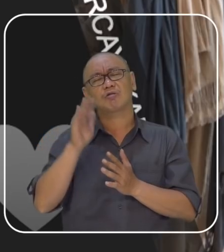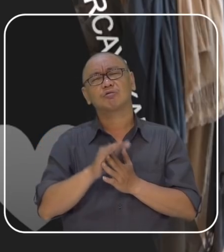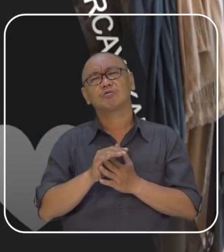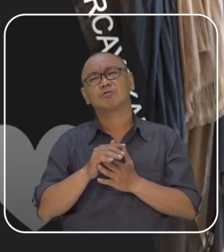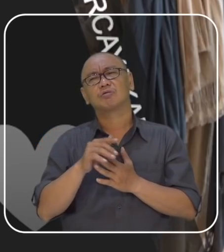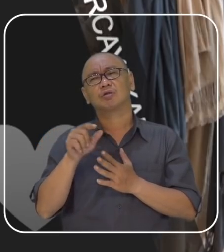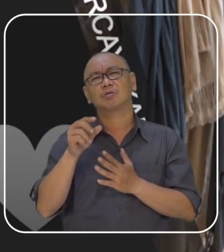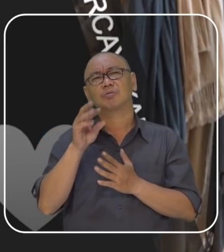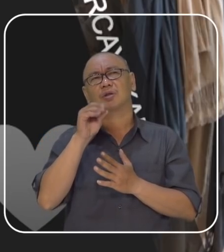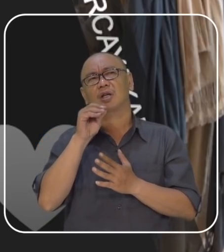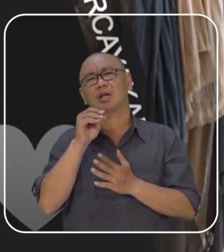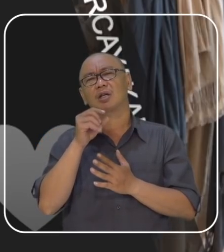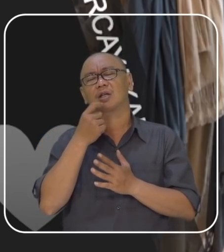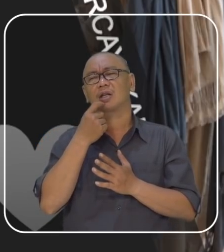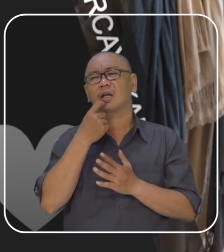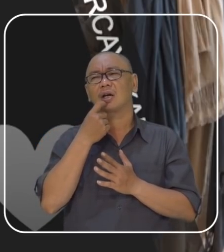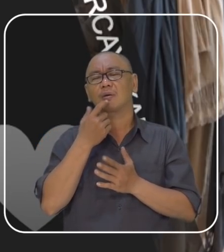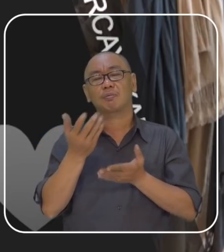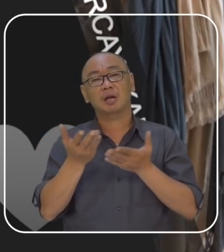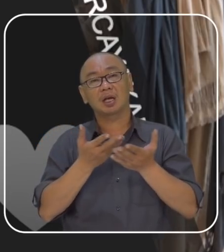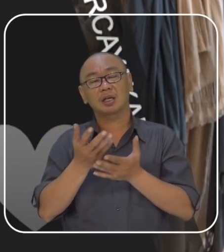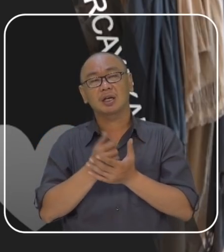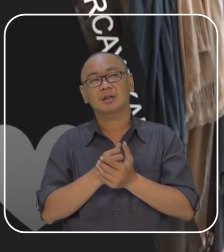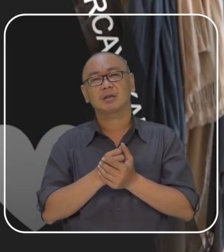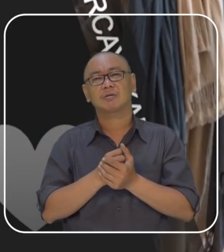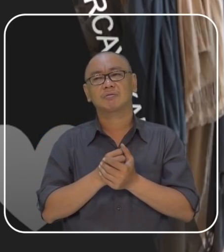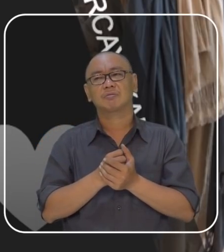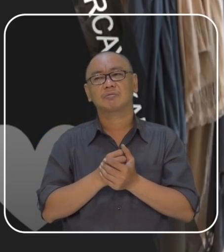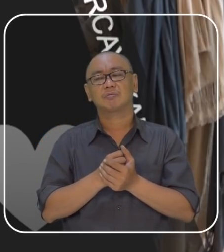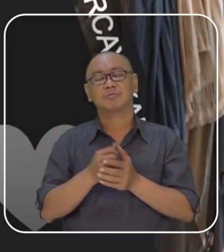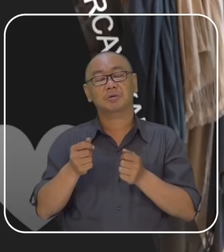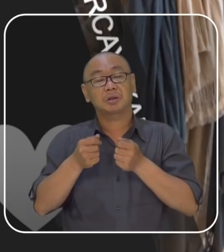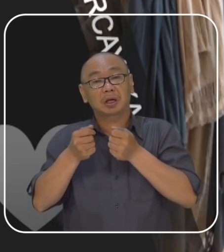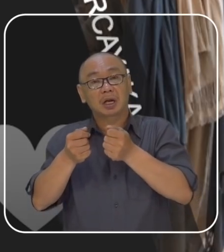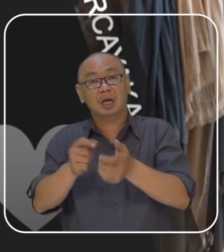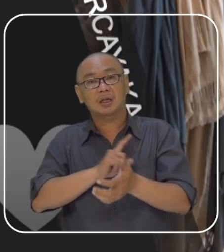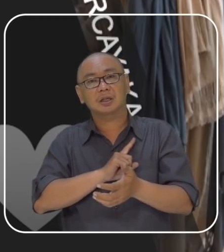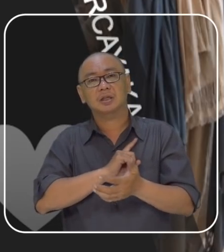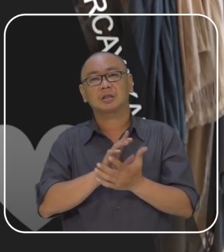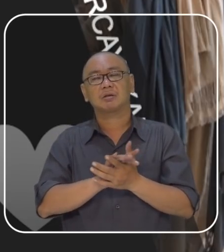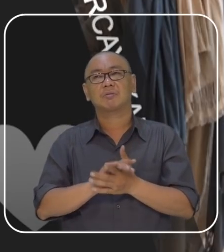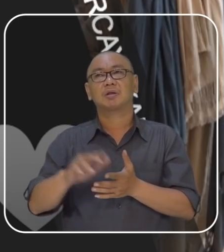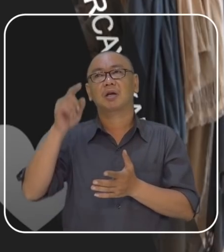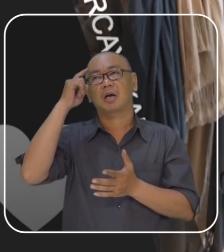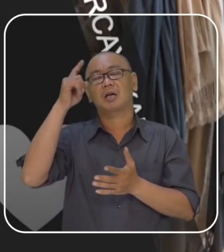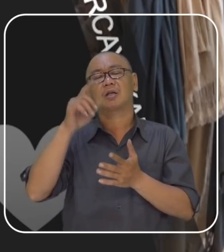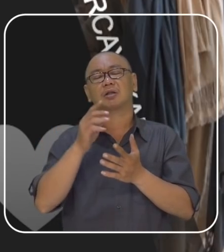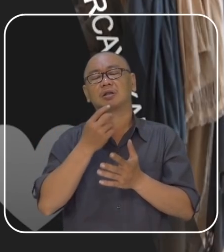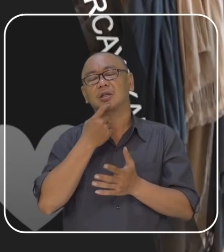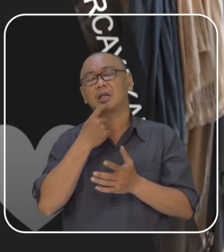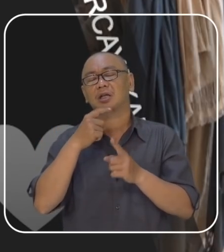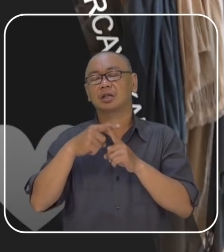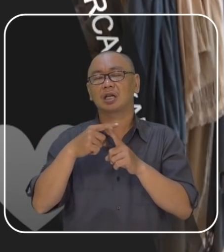ketika ia mulai berbicara tentang pelayanan, penyangkalan diri, tentang penyerahan diri kepada kehendak Allah, tentang salib